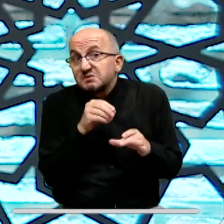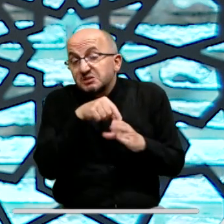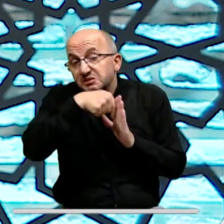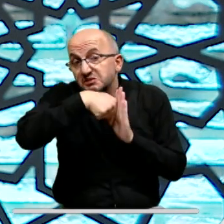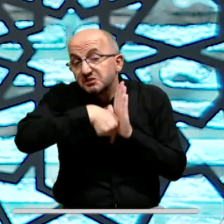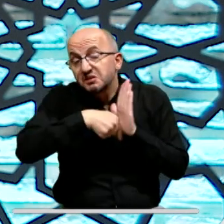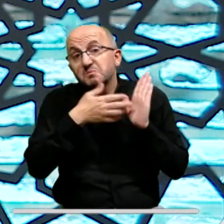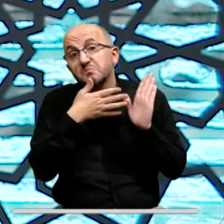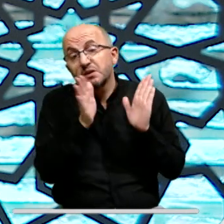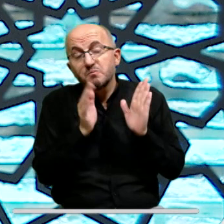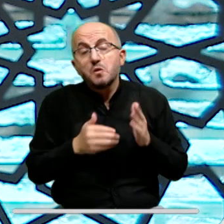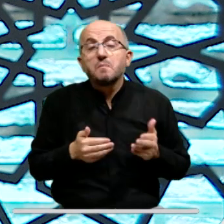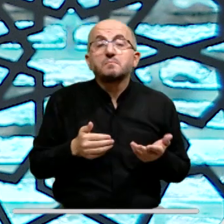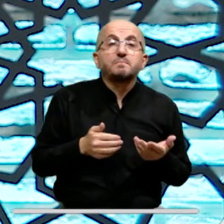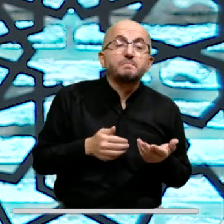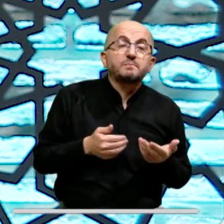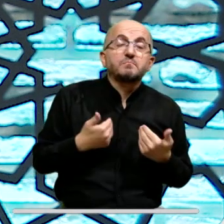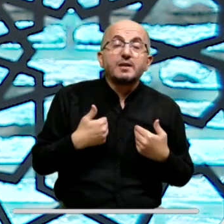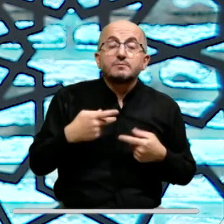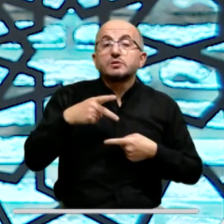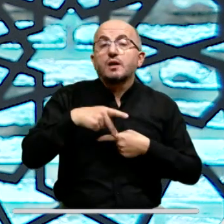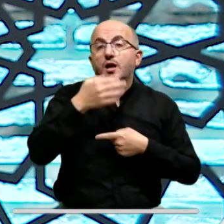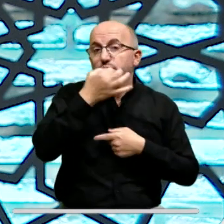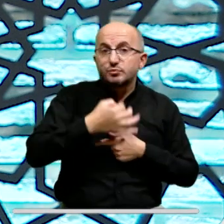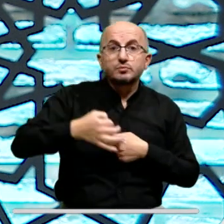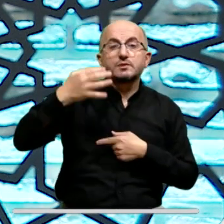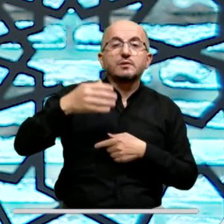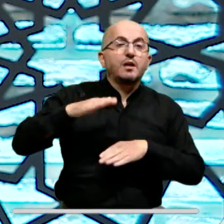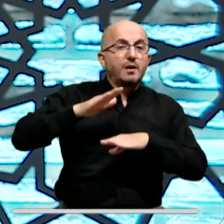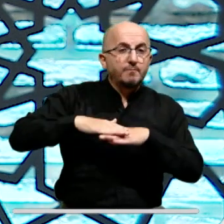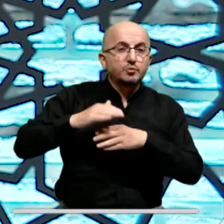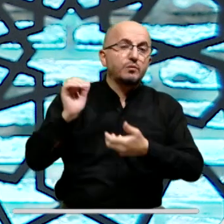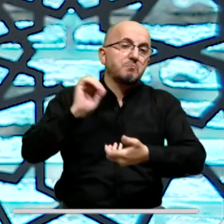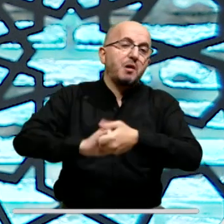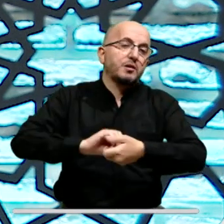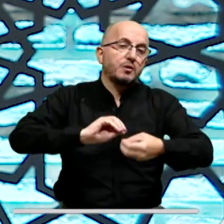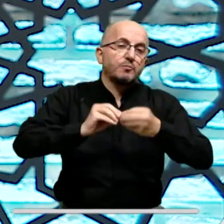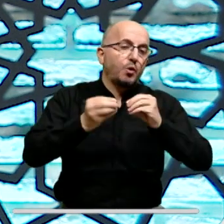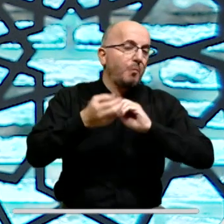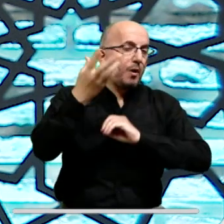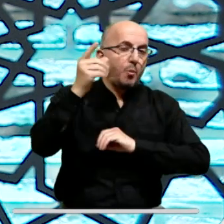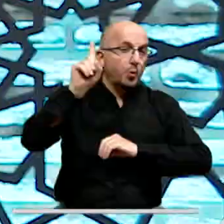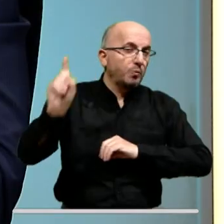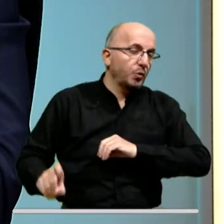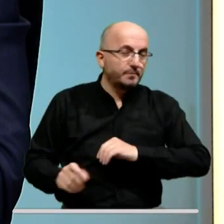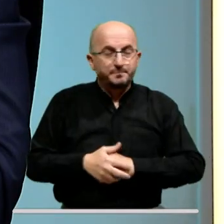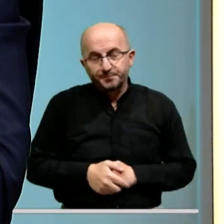derinlemesine bilmiyorum. Acaba benim zekat niyetiyle yapmış olduğum bağışlarda bir sıkıntı oluşur mu?